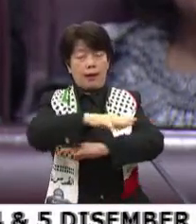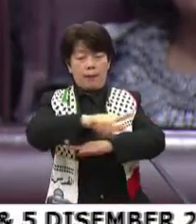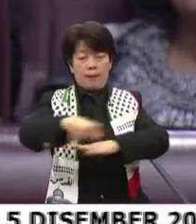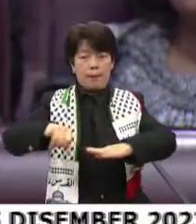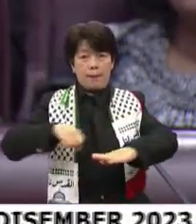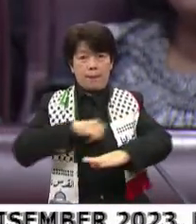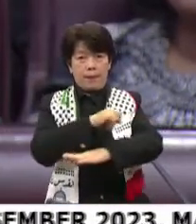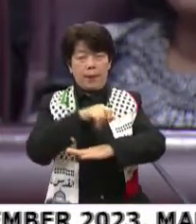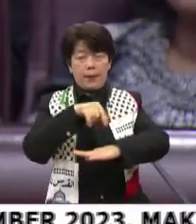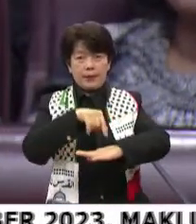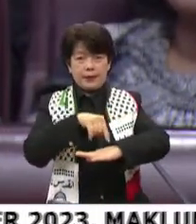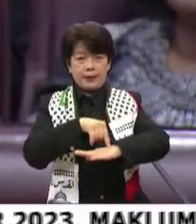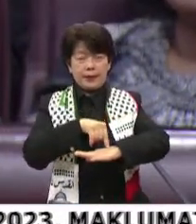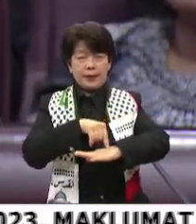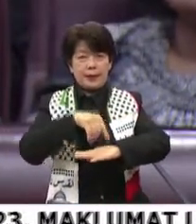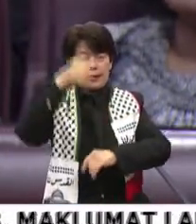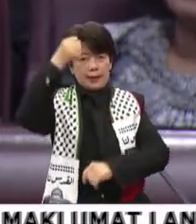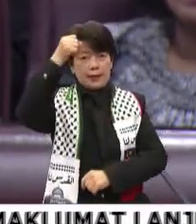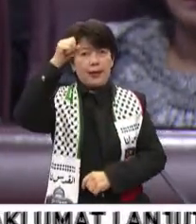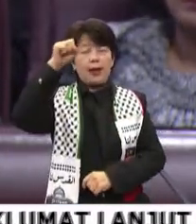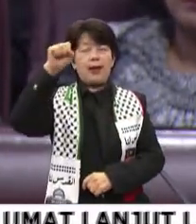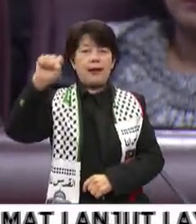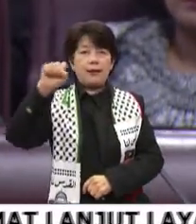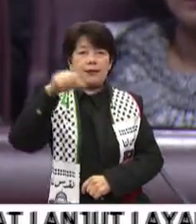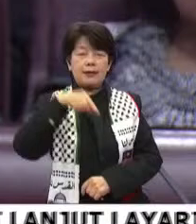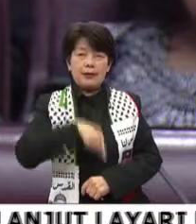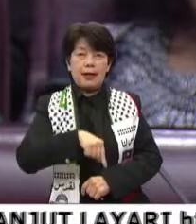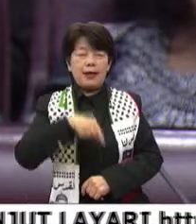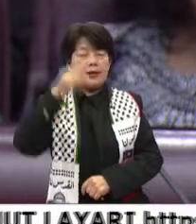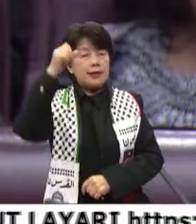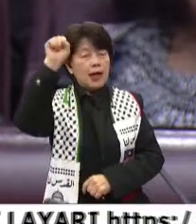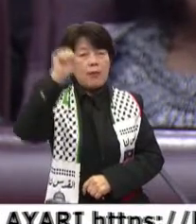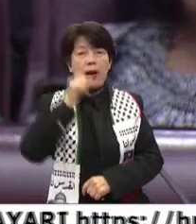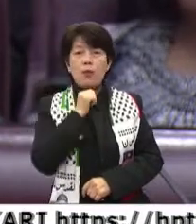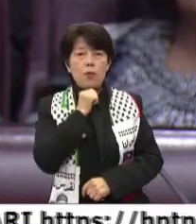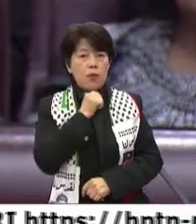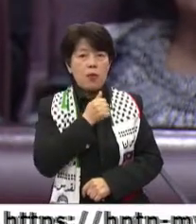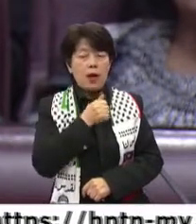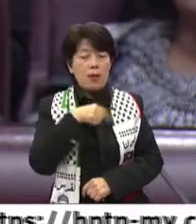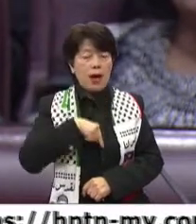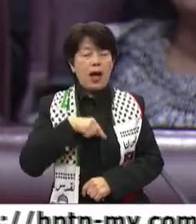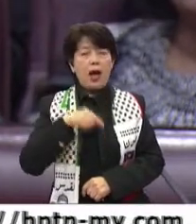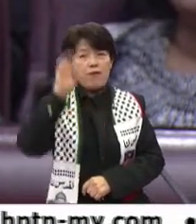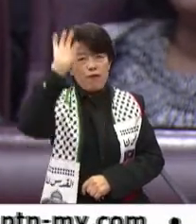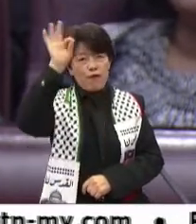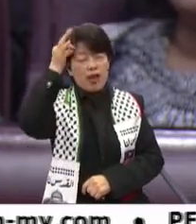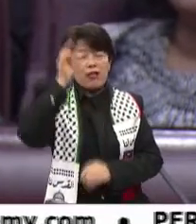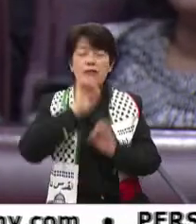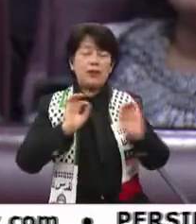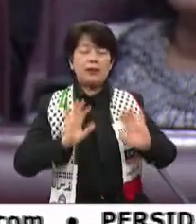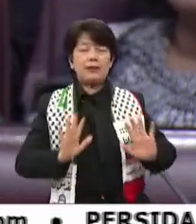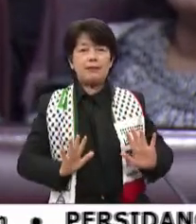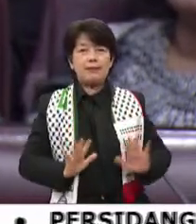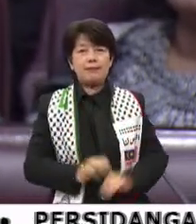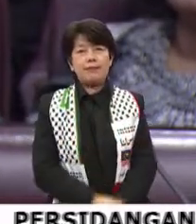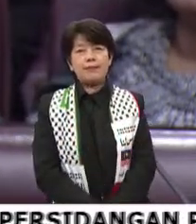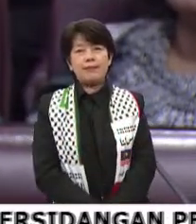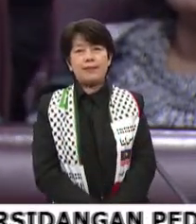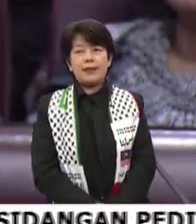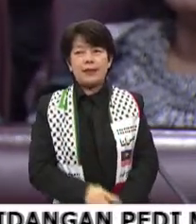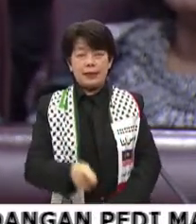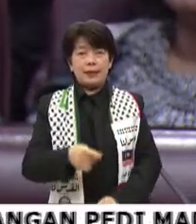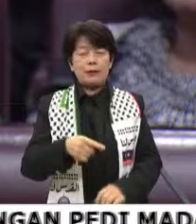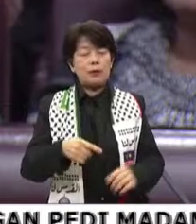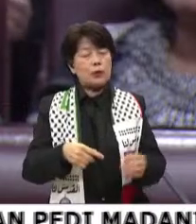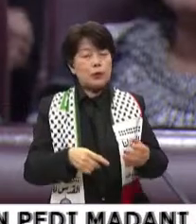bawah kerajaan Sabah di bukanlah diahal seperint di saraakul